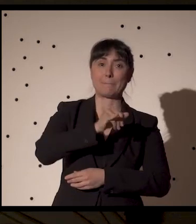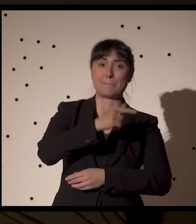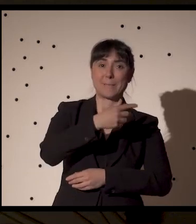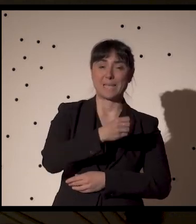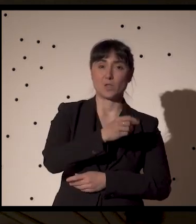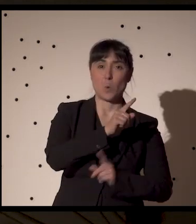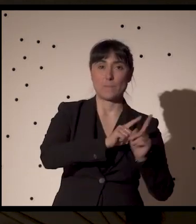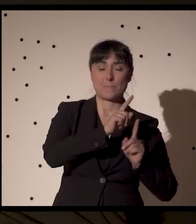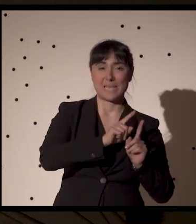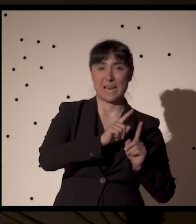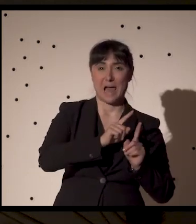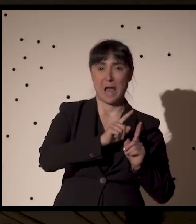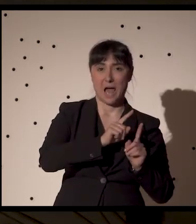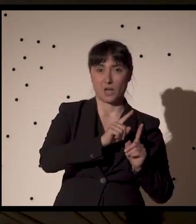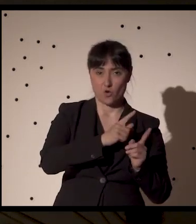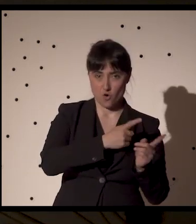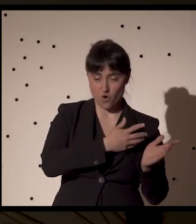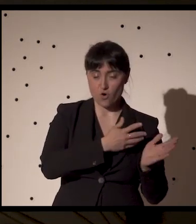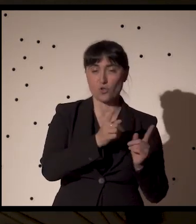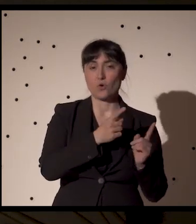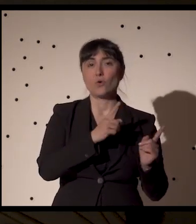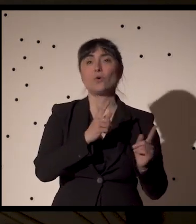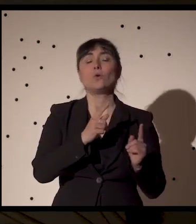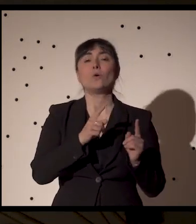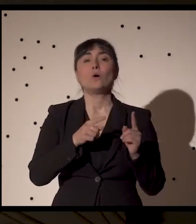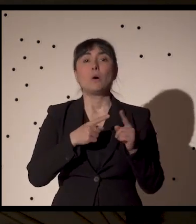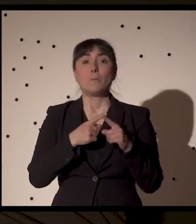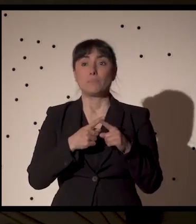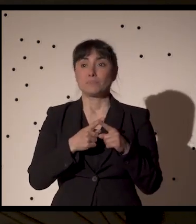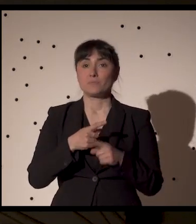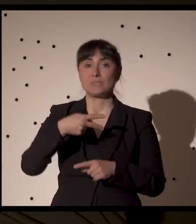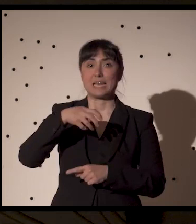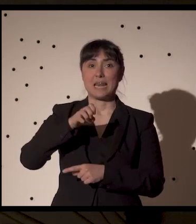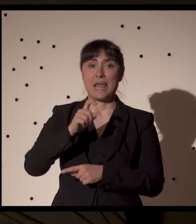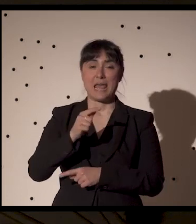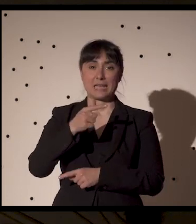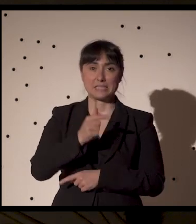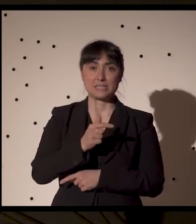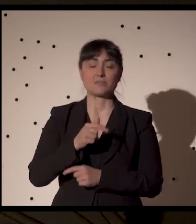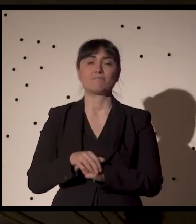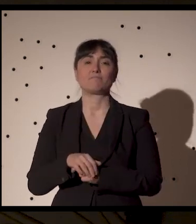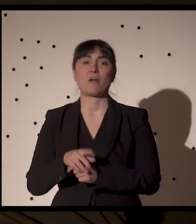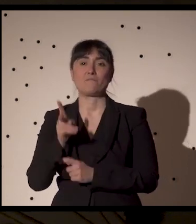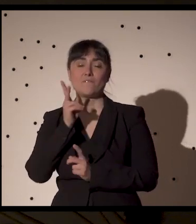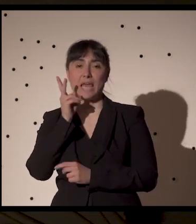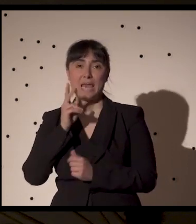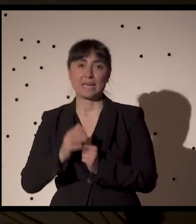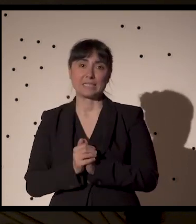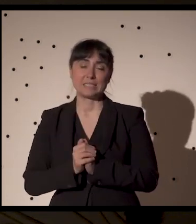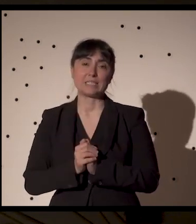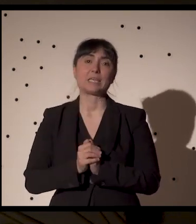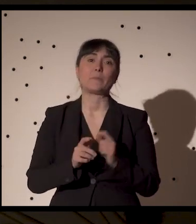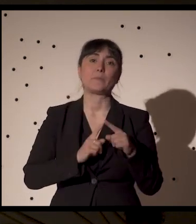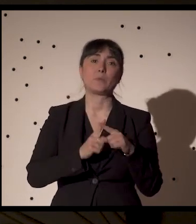il Next la fila la Verdi la fondazione Milano per Gaber il Milano flamenco